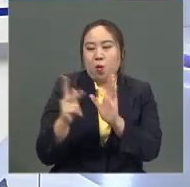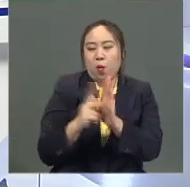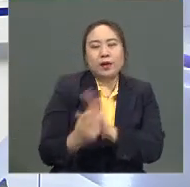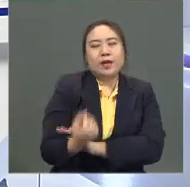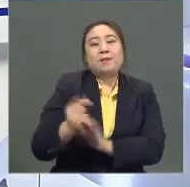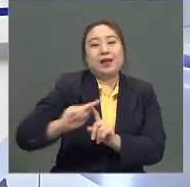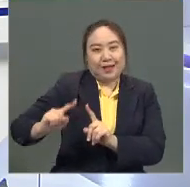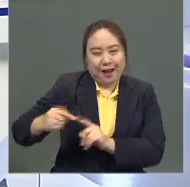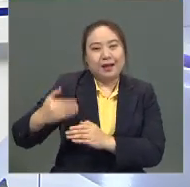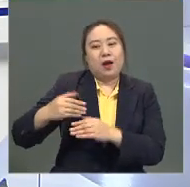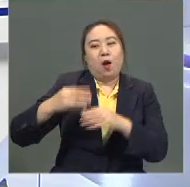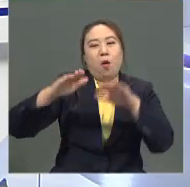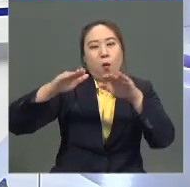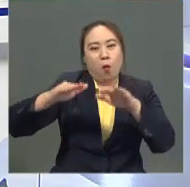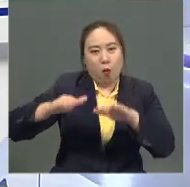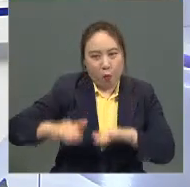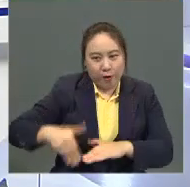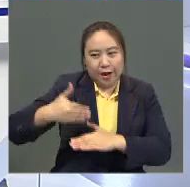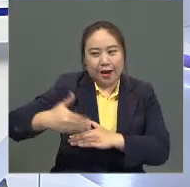แม้ว่าสถานการณ์ทั่วโลกตอนนี้ก็ยังคงได้เป็นห่วงอยู่นะครับแต่ว่าบ้านเราเองอย่าสถานการณ์ก็ถือว่าดีขึ้นอย่างต่อเนื่องจนทำให้มีการผ่อนปรนในระยะที่5